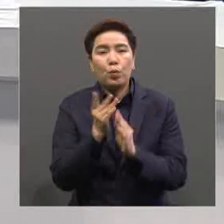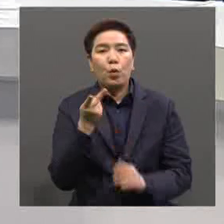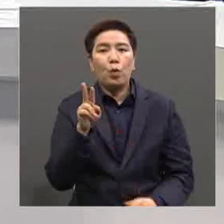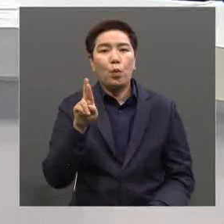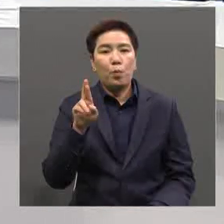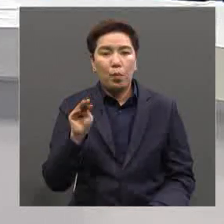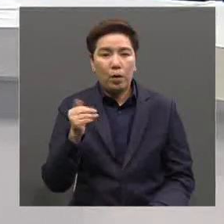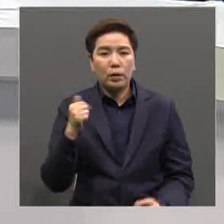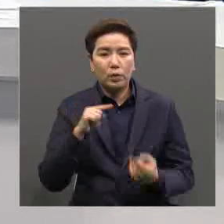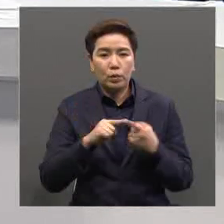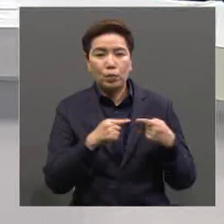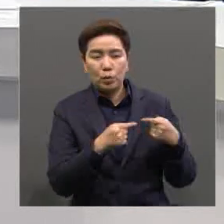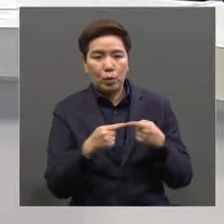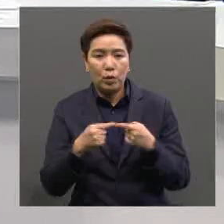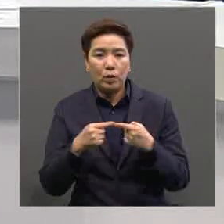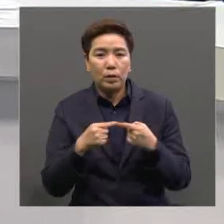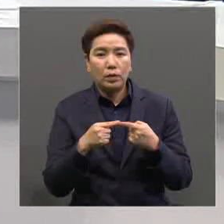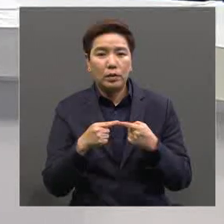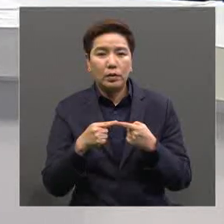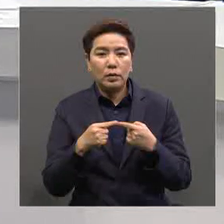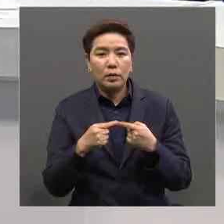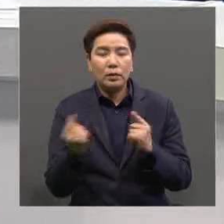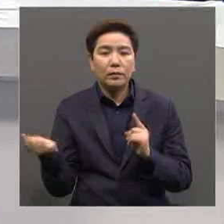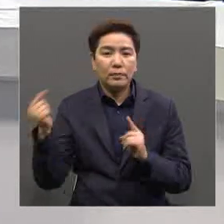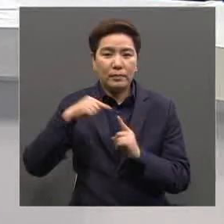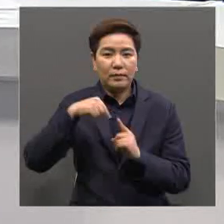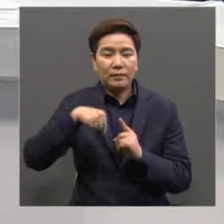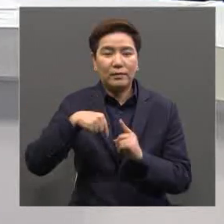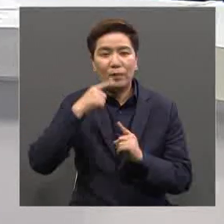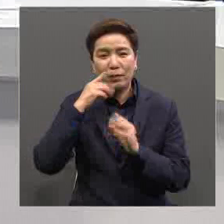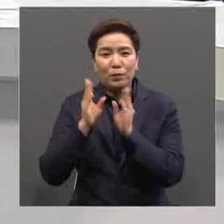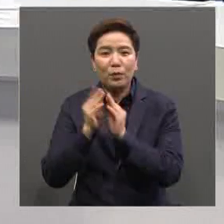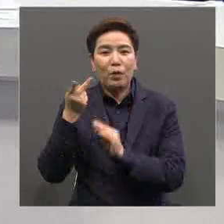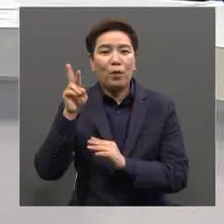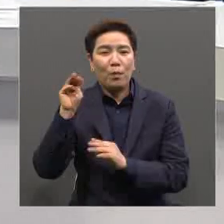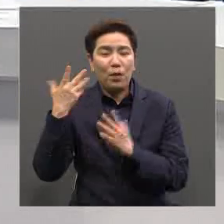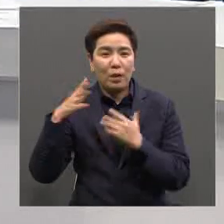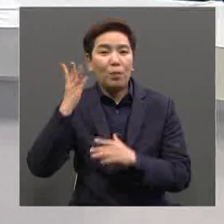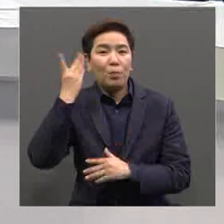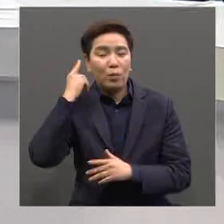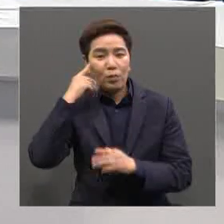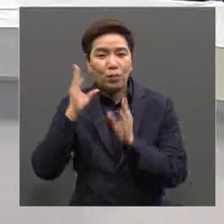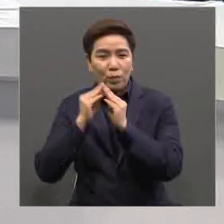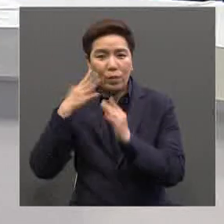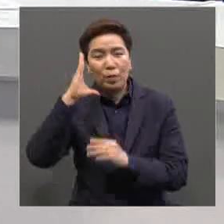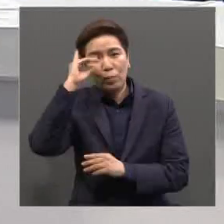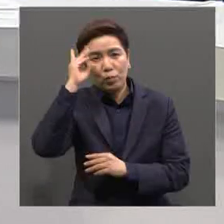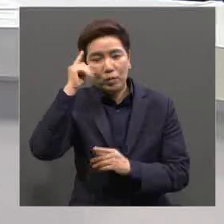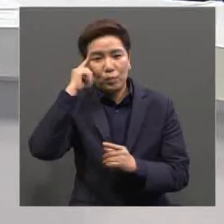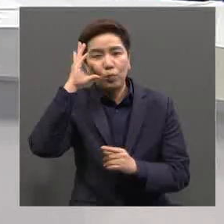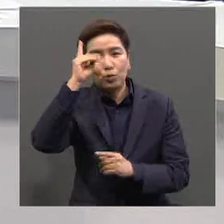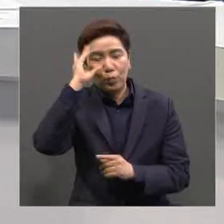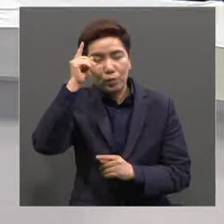ฐมนตรีและต่อเนื่อง มาไหนต่อมาที่นี่สิหลังจากที่ประชุมคณะรัฐมนตรีเสร็จเมื่อวานนี ้ เอาพรุ่งนี้พรุ่